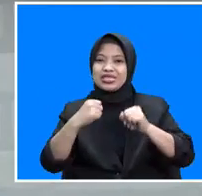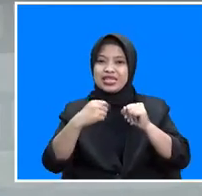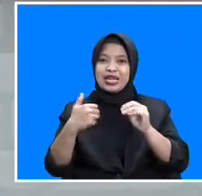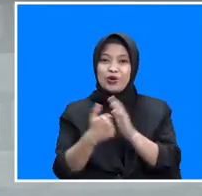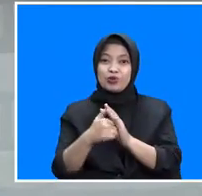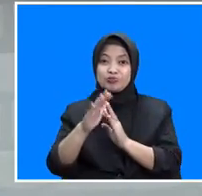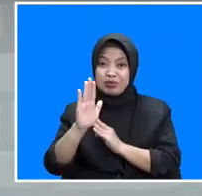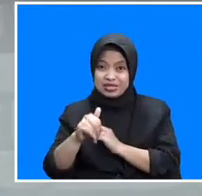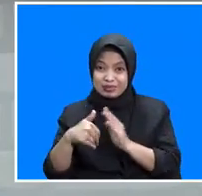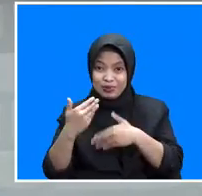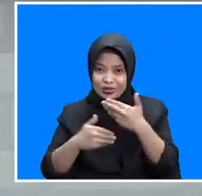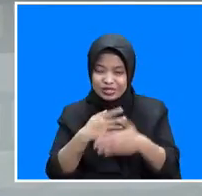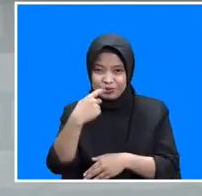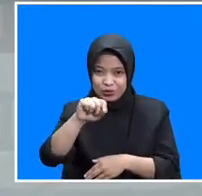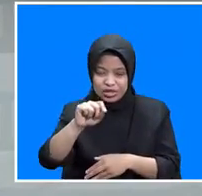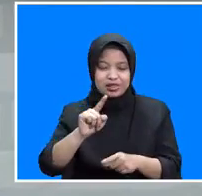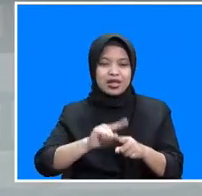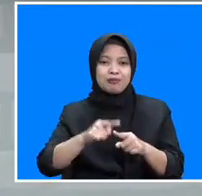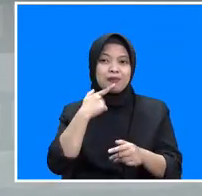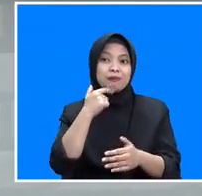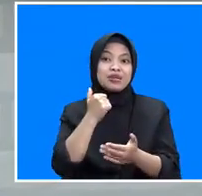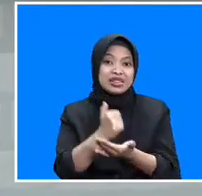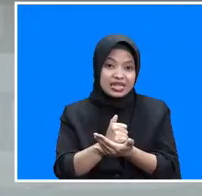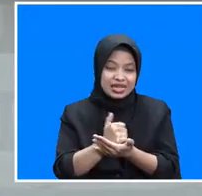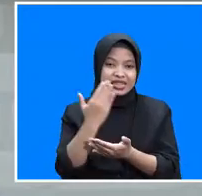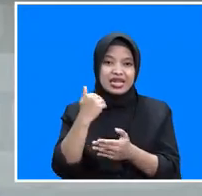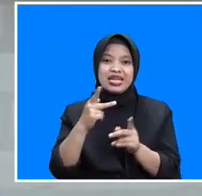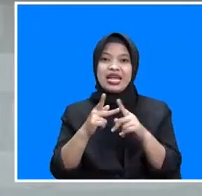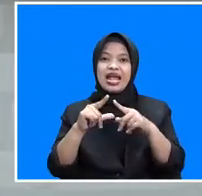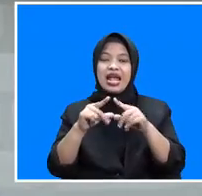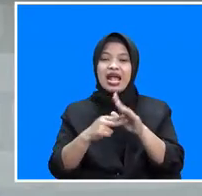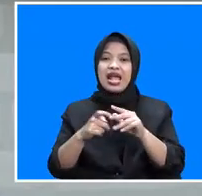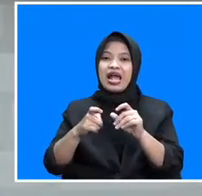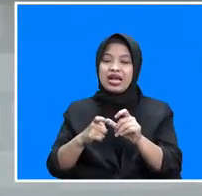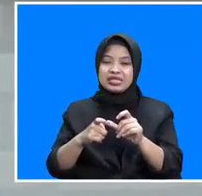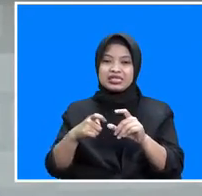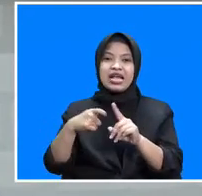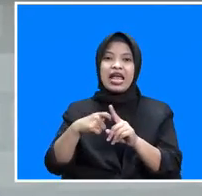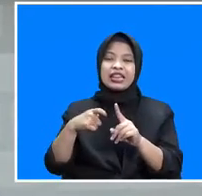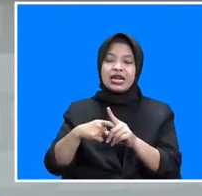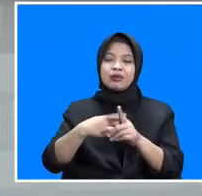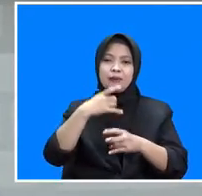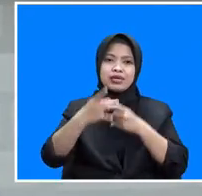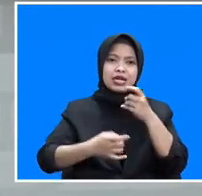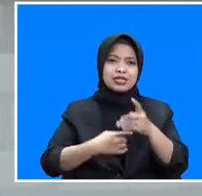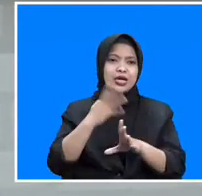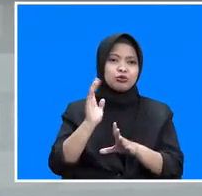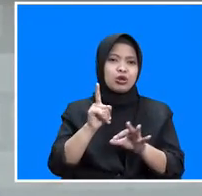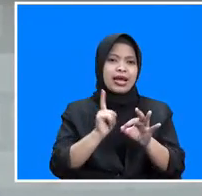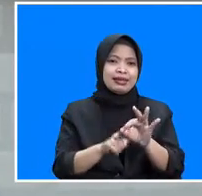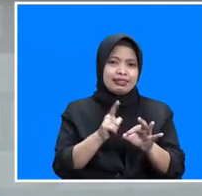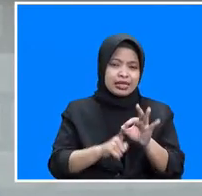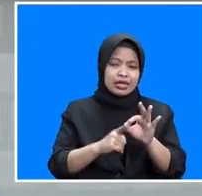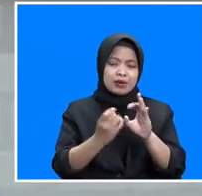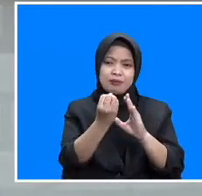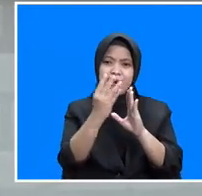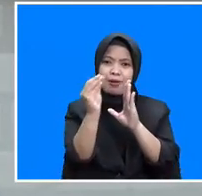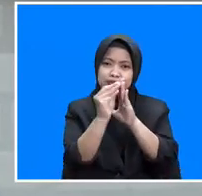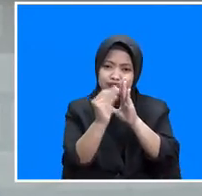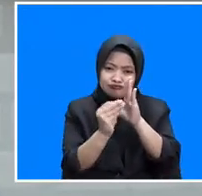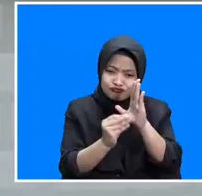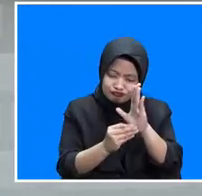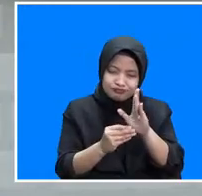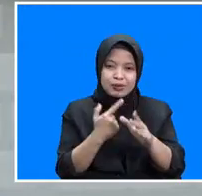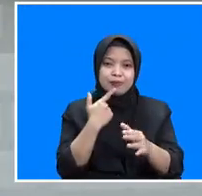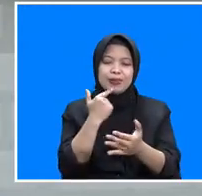yang masih terbatas, tapi sangat penting tadi dari Mr. Han dan Ms. Catherine menyebutkan banyak sekali poin-poin yang